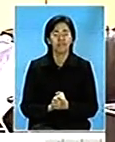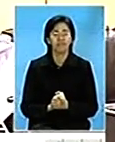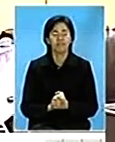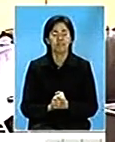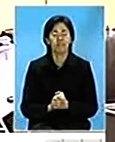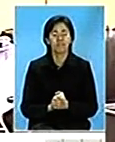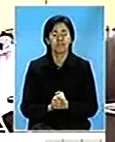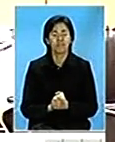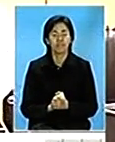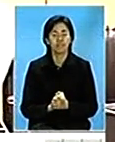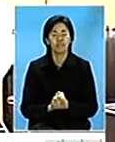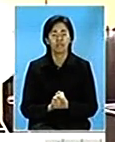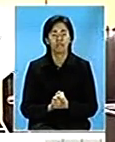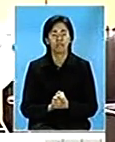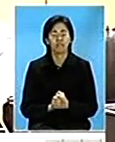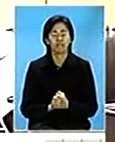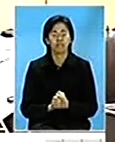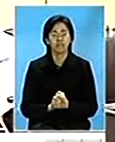ที่ท่าน